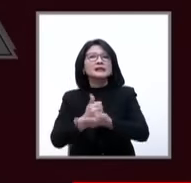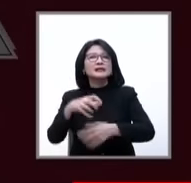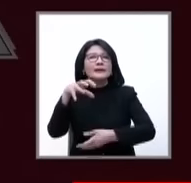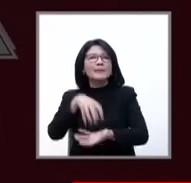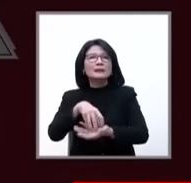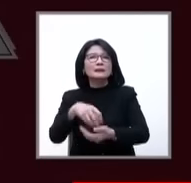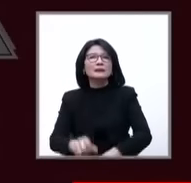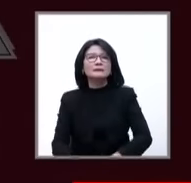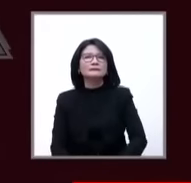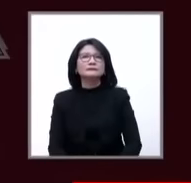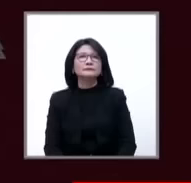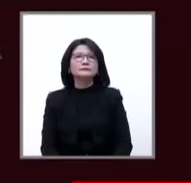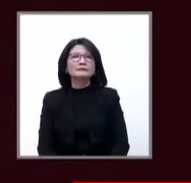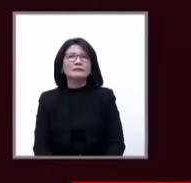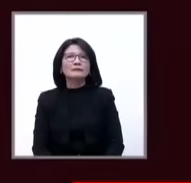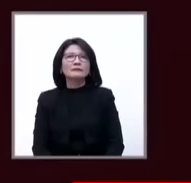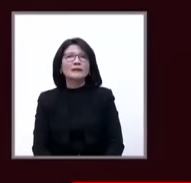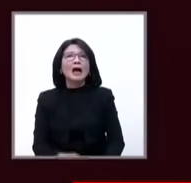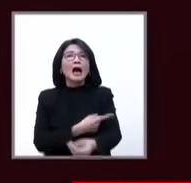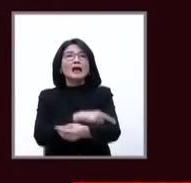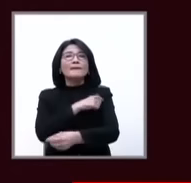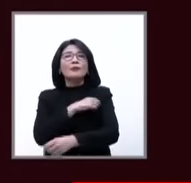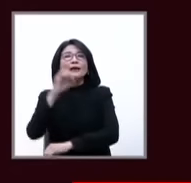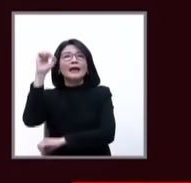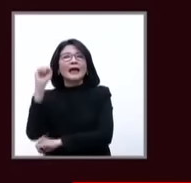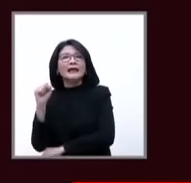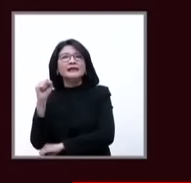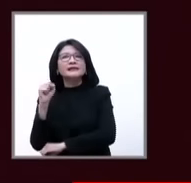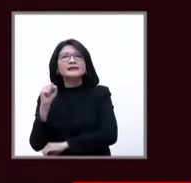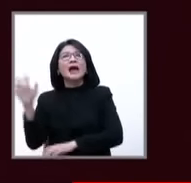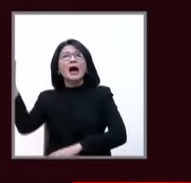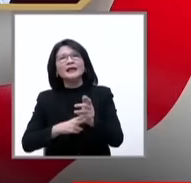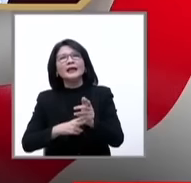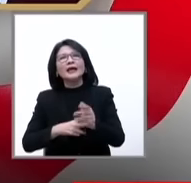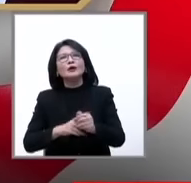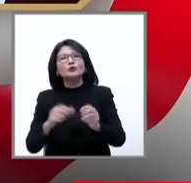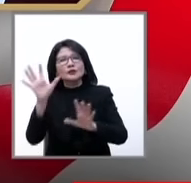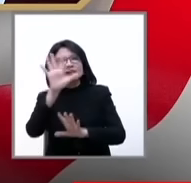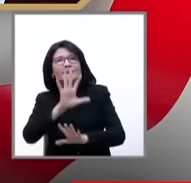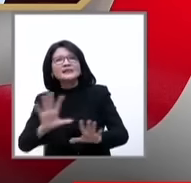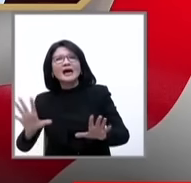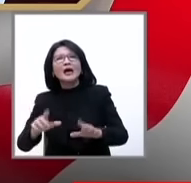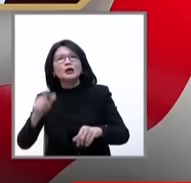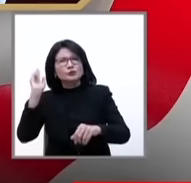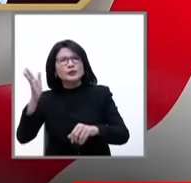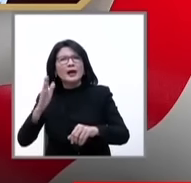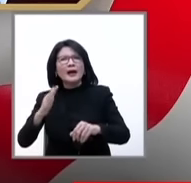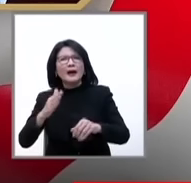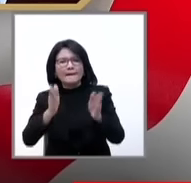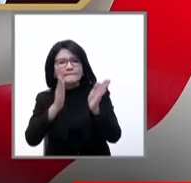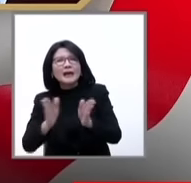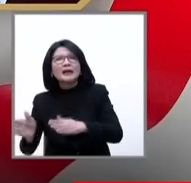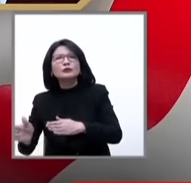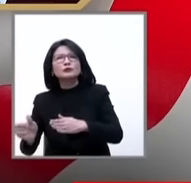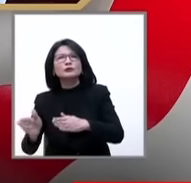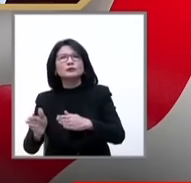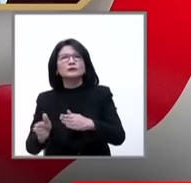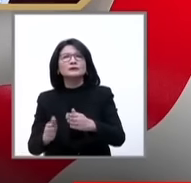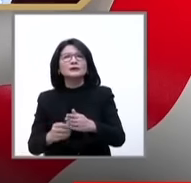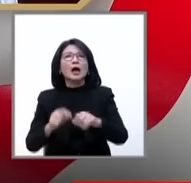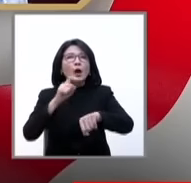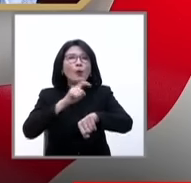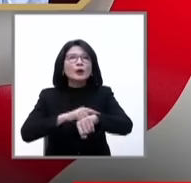untuk menjatuhkan lawan, maaf, begitu ya Prof. Karim? Ada berkah di balik debat yang antiklimak itu. Yakni menjelaskan terang benderang tentang kelayakan